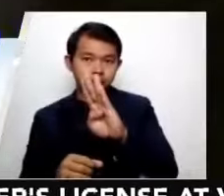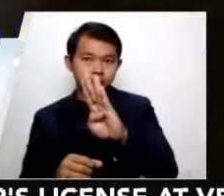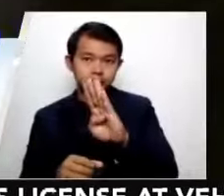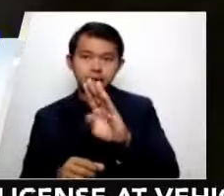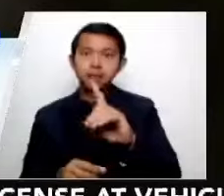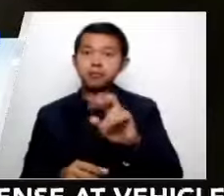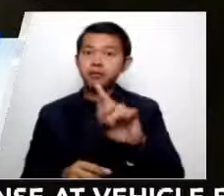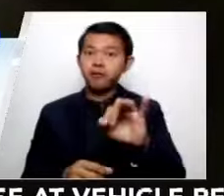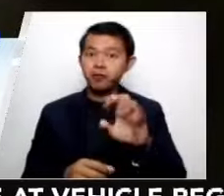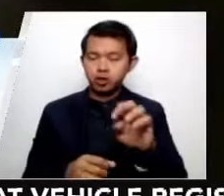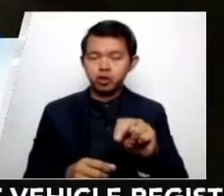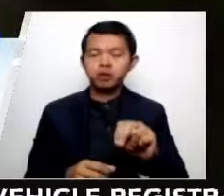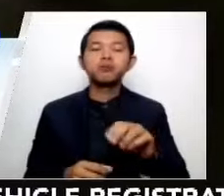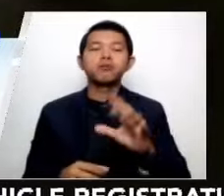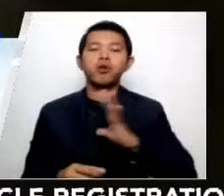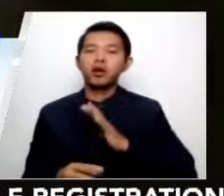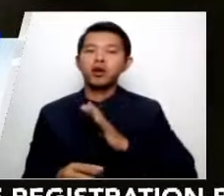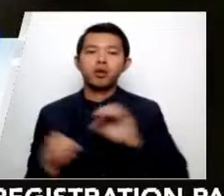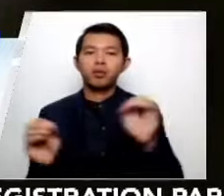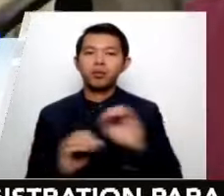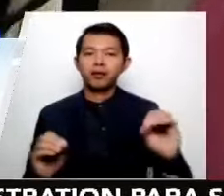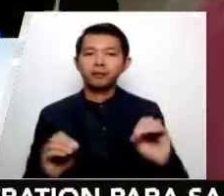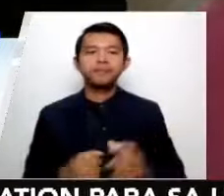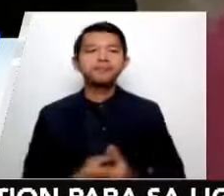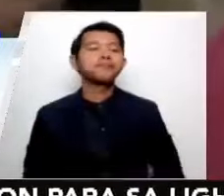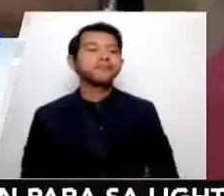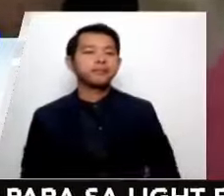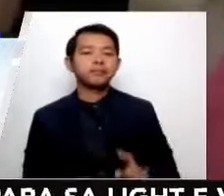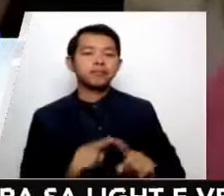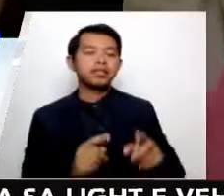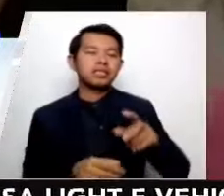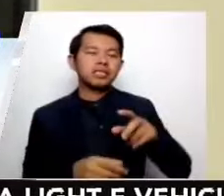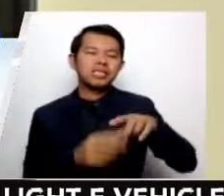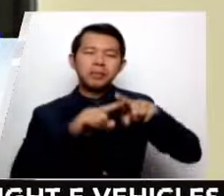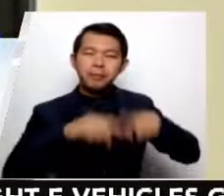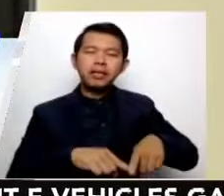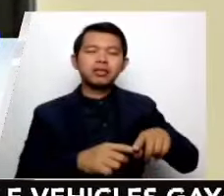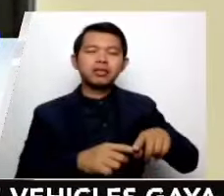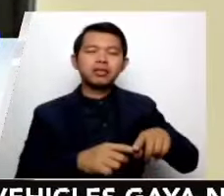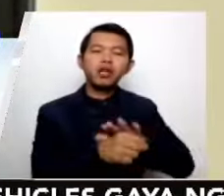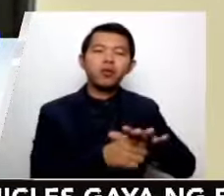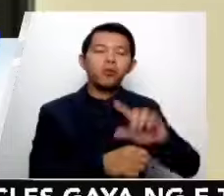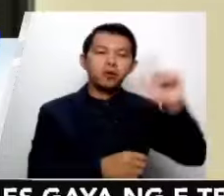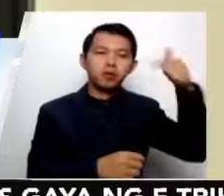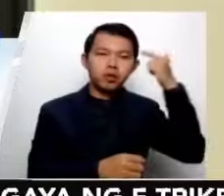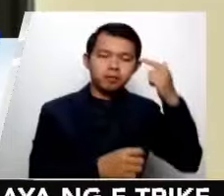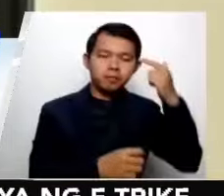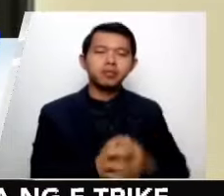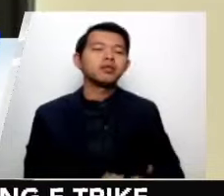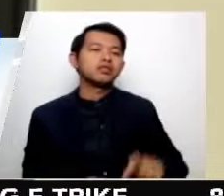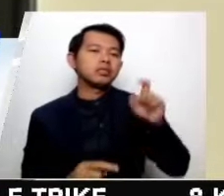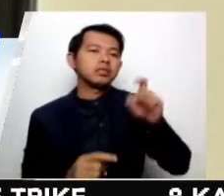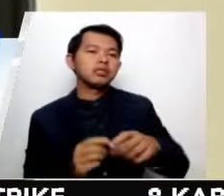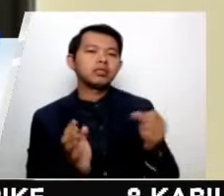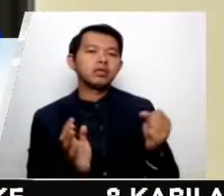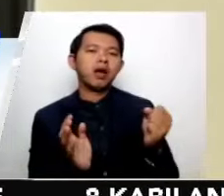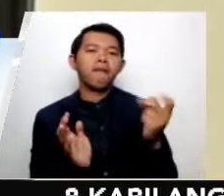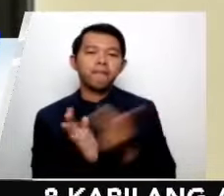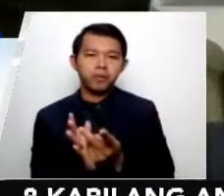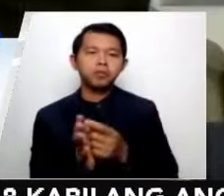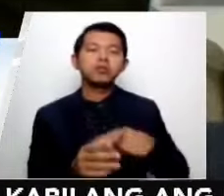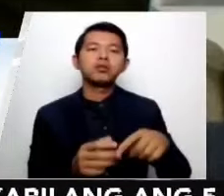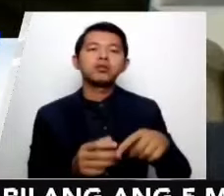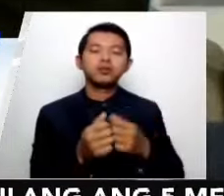LTO, depende yan sa regulasyon ng lokal na pamahalaan. Kailangan pang aprubahan ng Transportation Secretary ang napag-usapan kaugnay sa